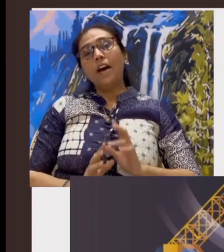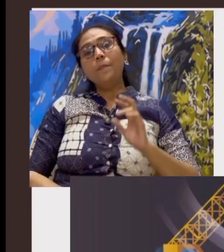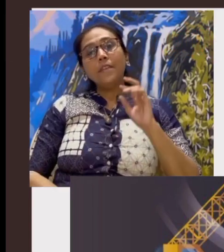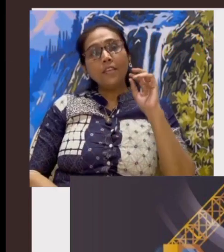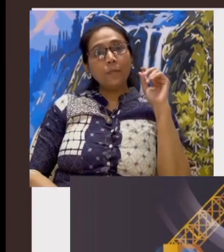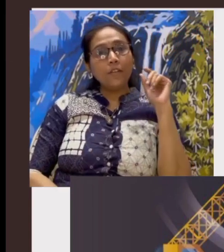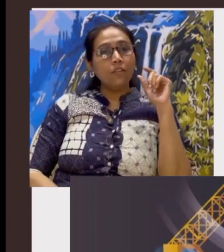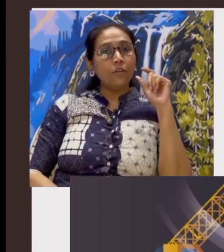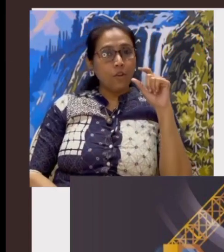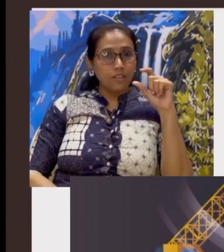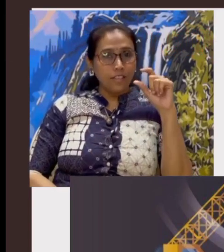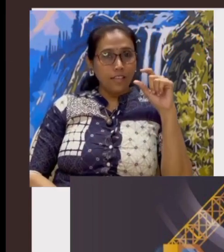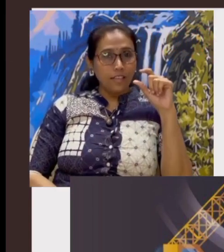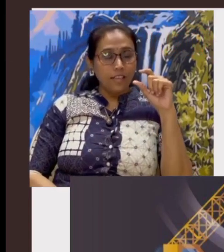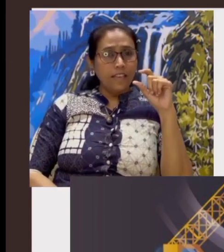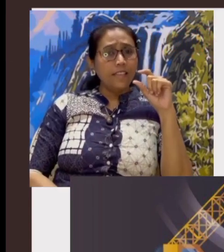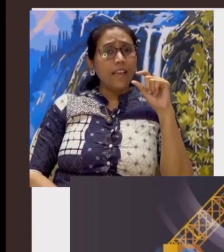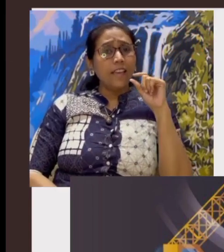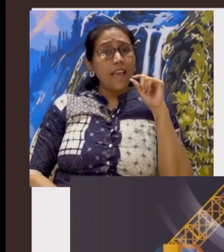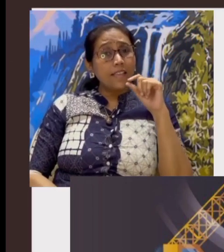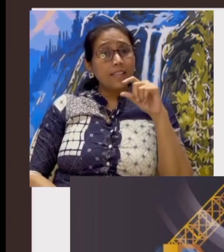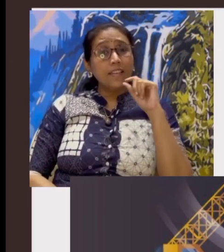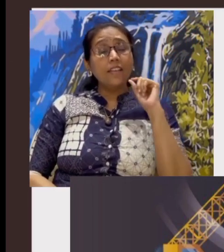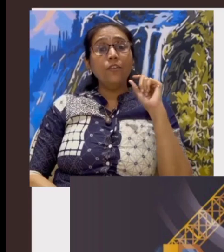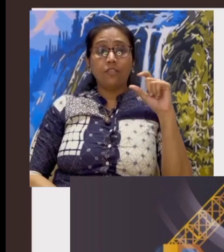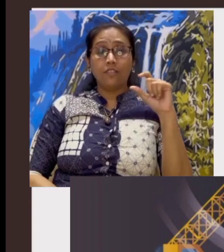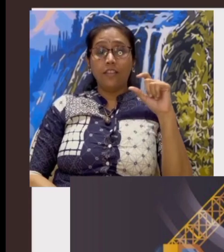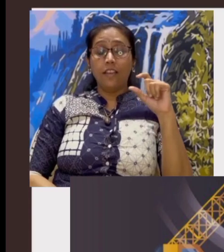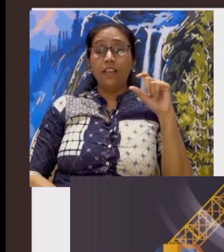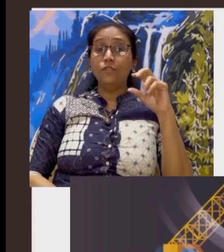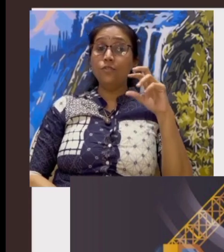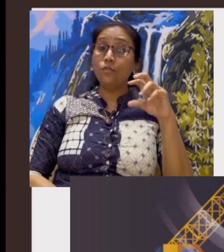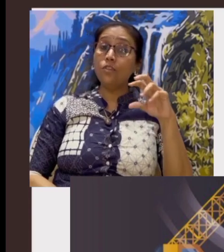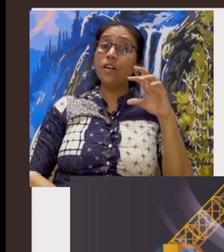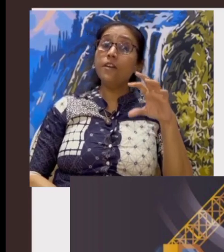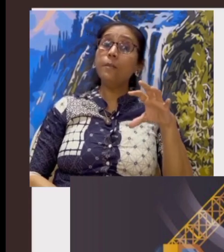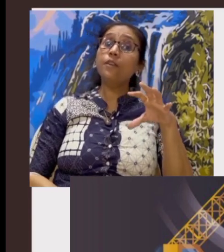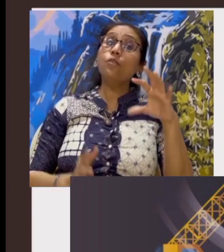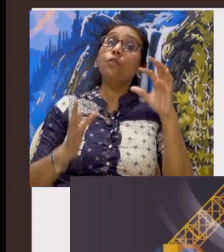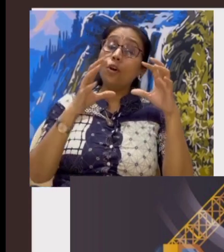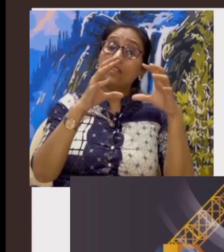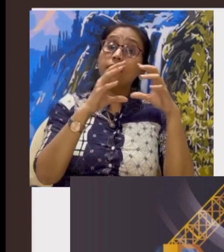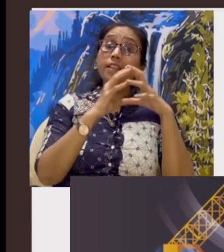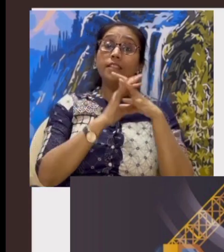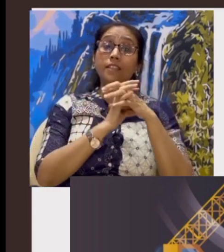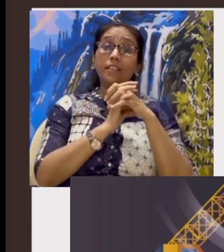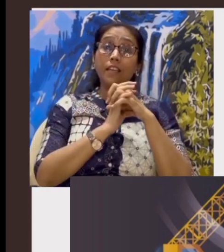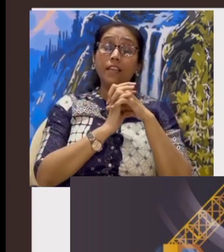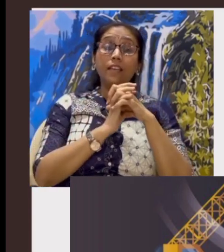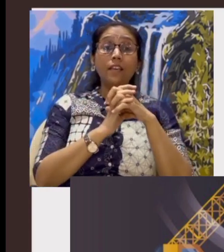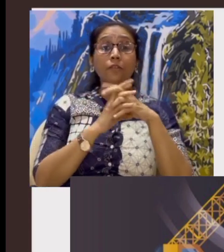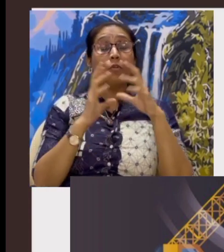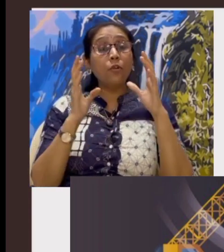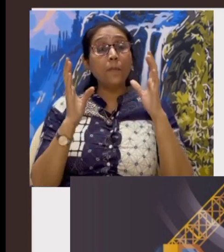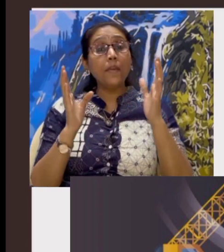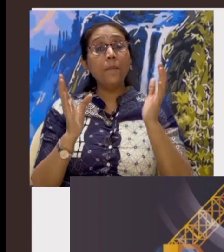अब ये जो particular doctrine है ये एक ऐसी legal doctrine है जो government को authority देती है कि